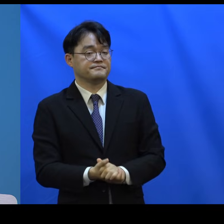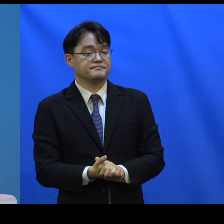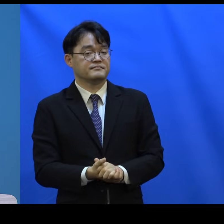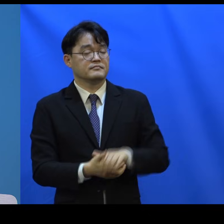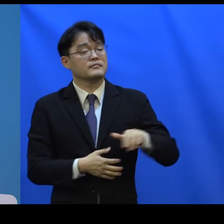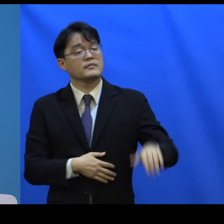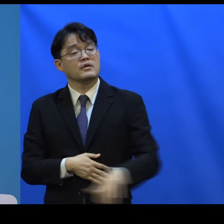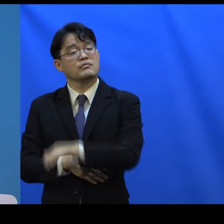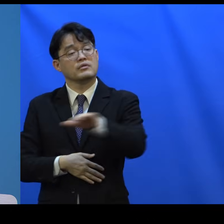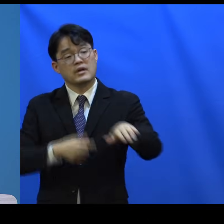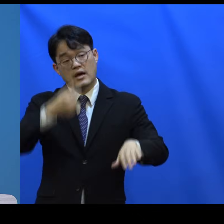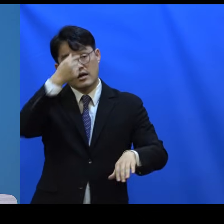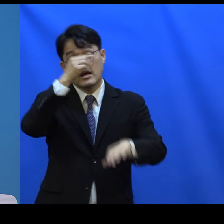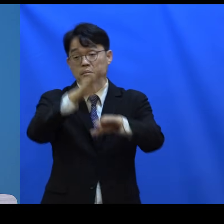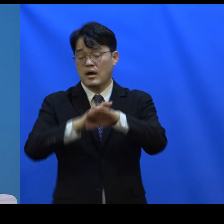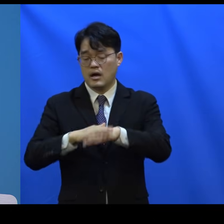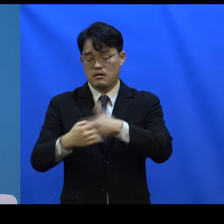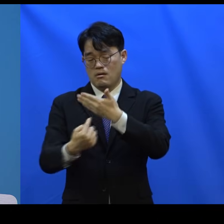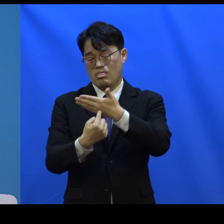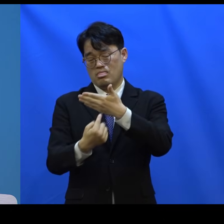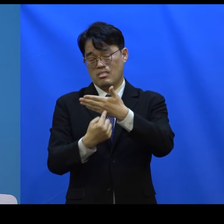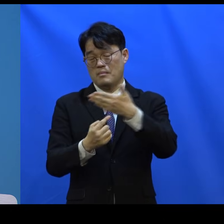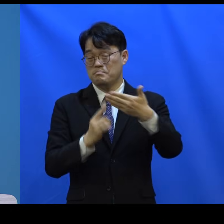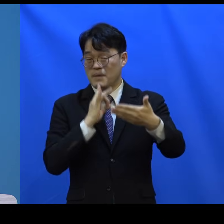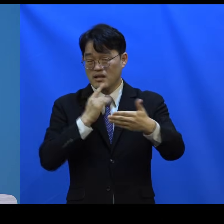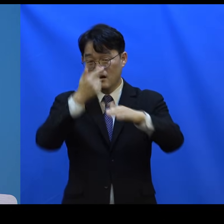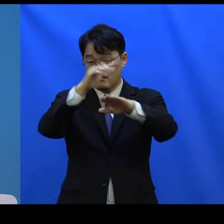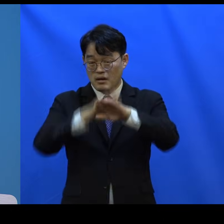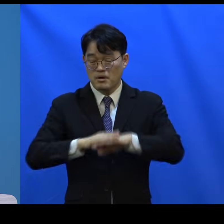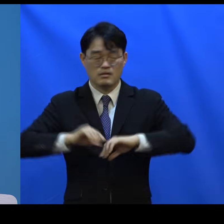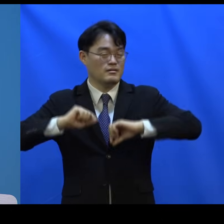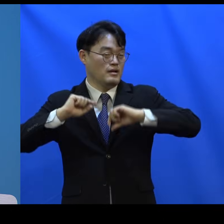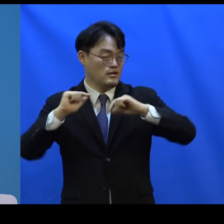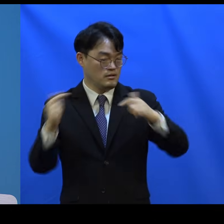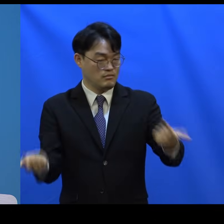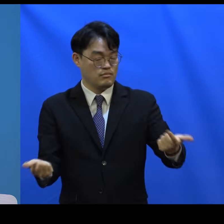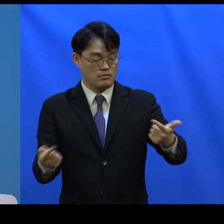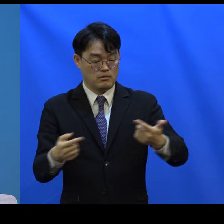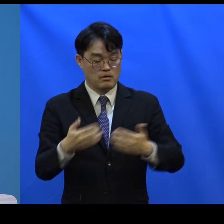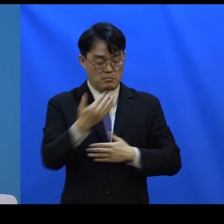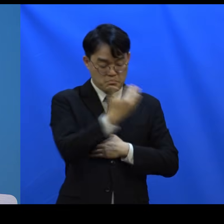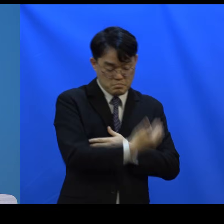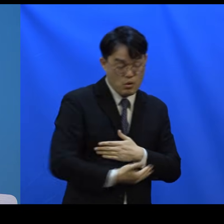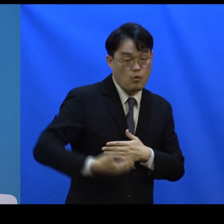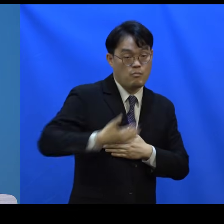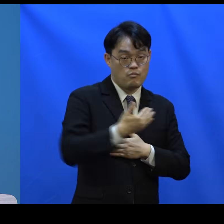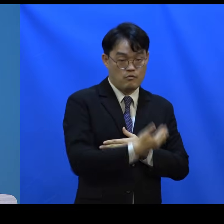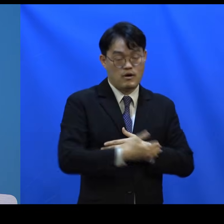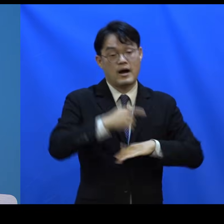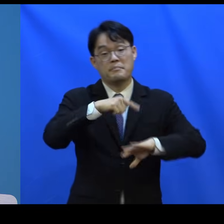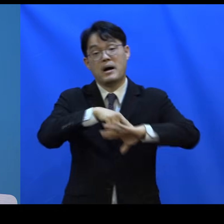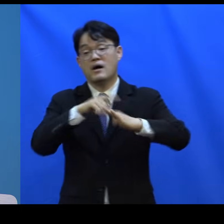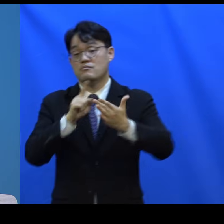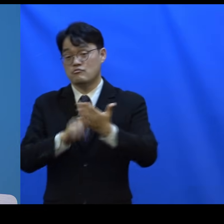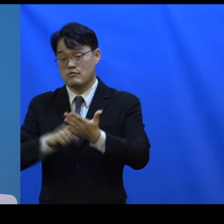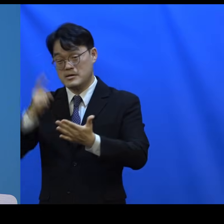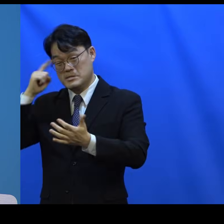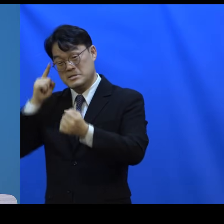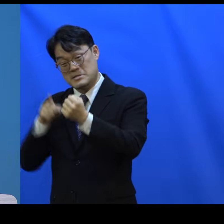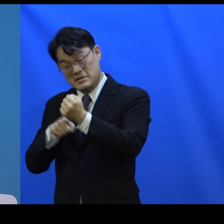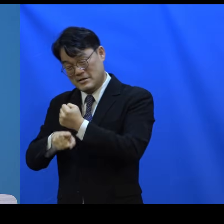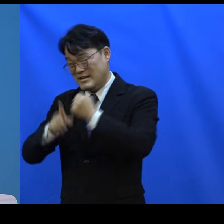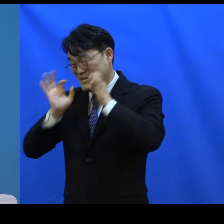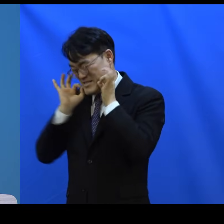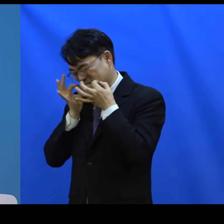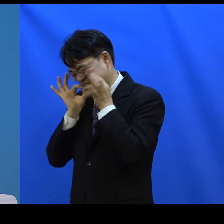되지 않고 몸과 마음으로 준비하고 정성을 다해서 주일날 예배를 드릴 때 우리의 온 마음이 하나님에게로 시선이 고정되도록